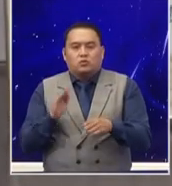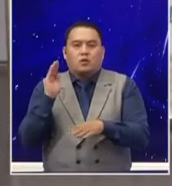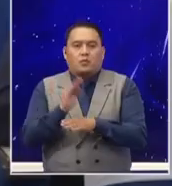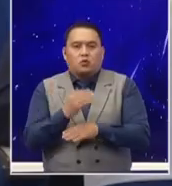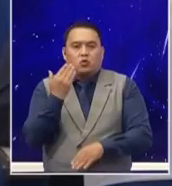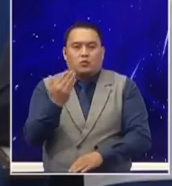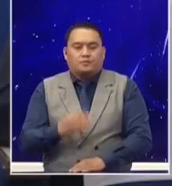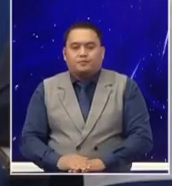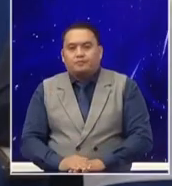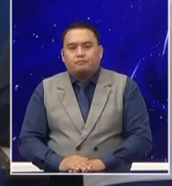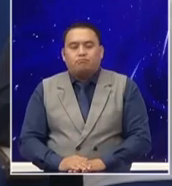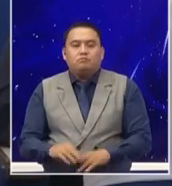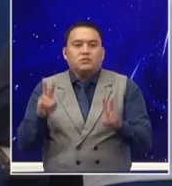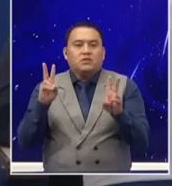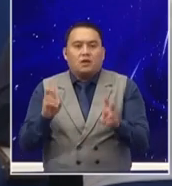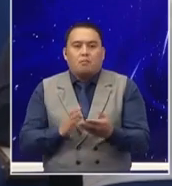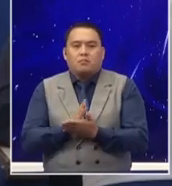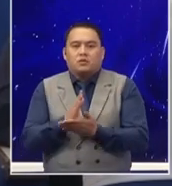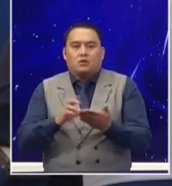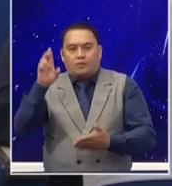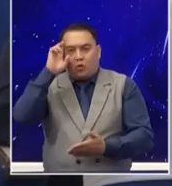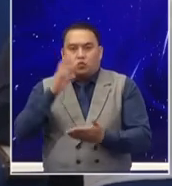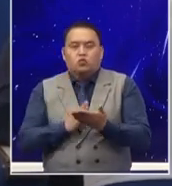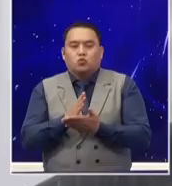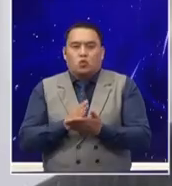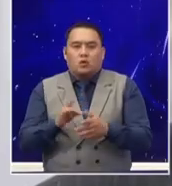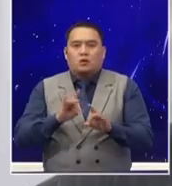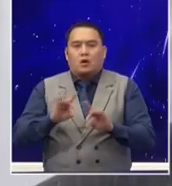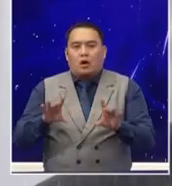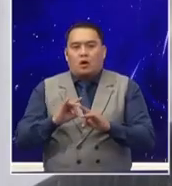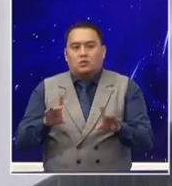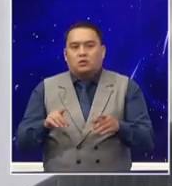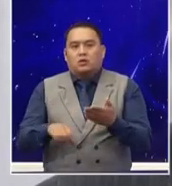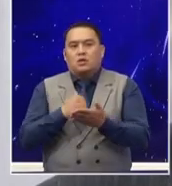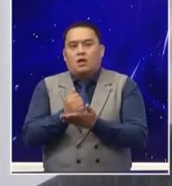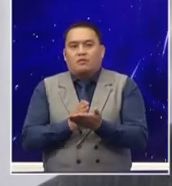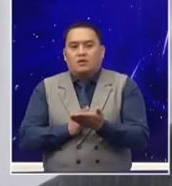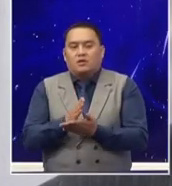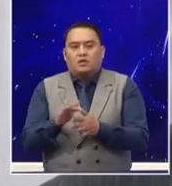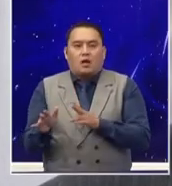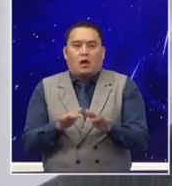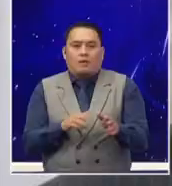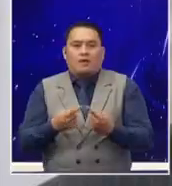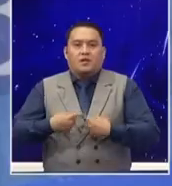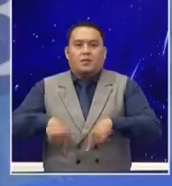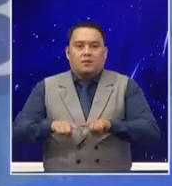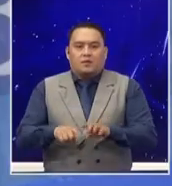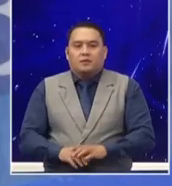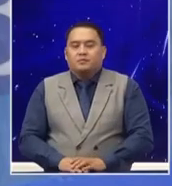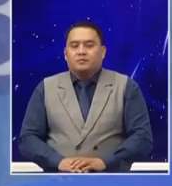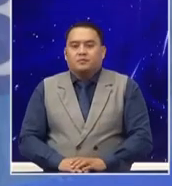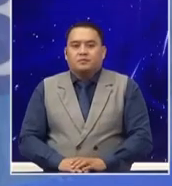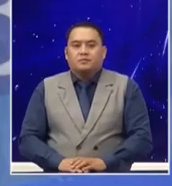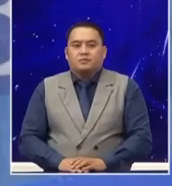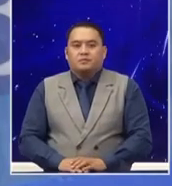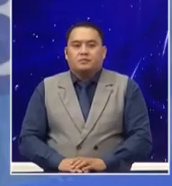он. Также в рамках превентивной политики государственным служащим рассказали об основных направлениях деятельности департамента.